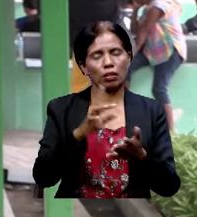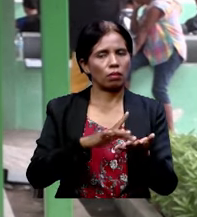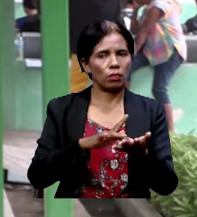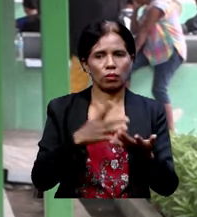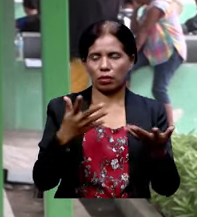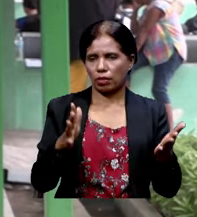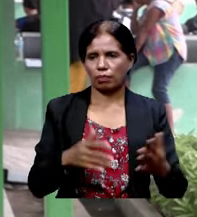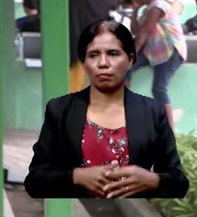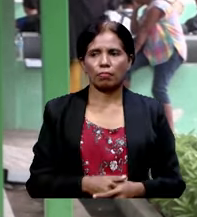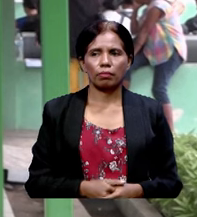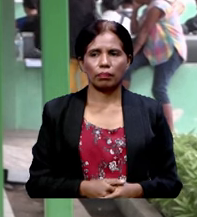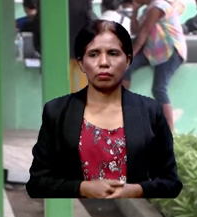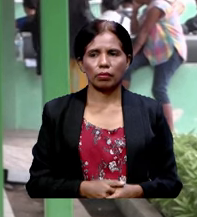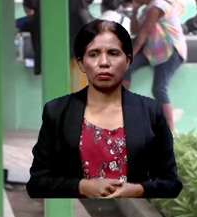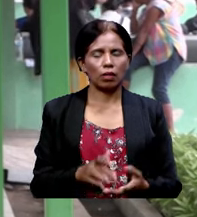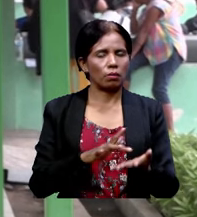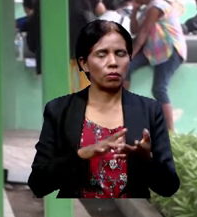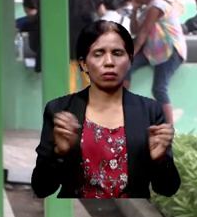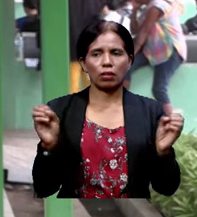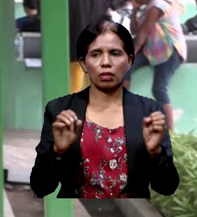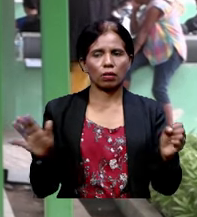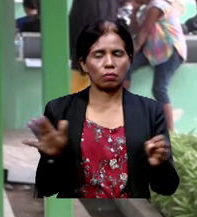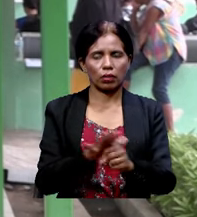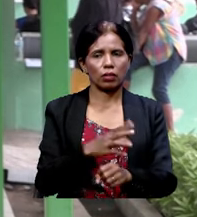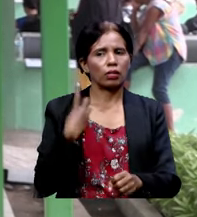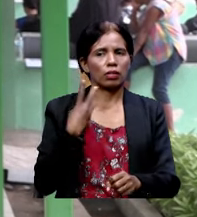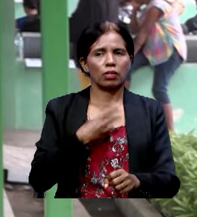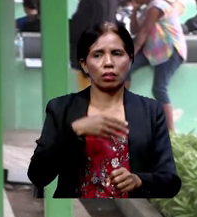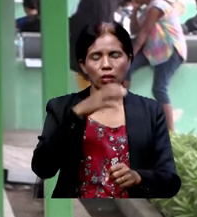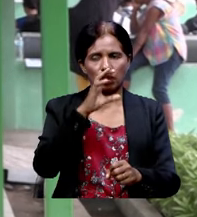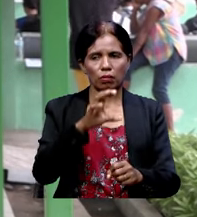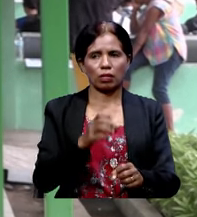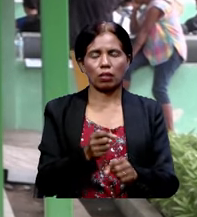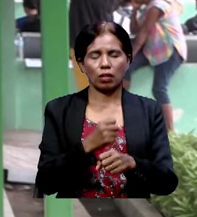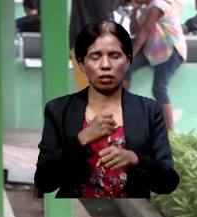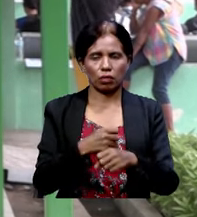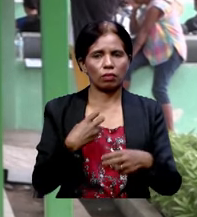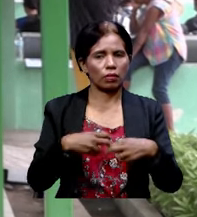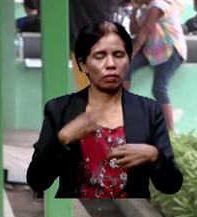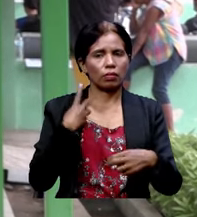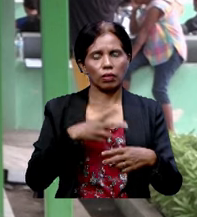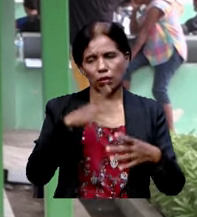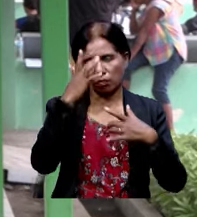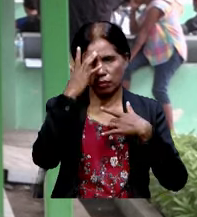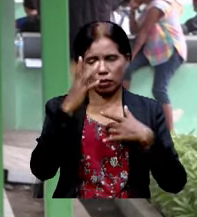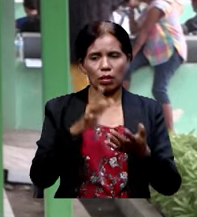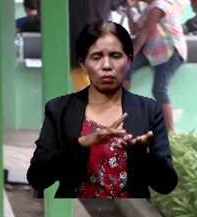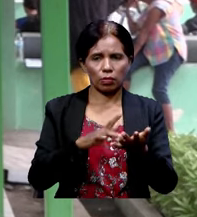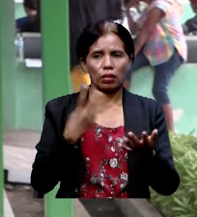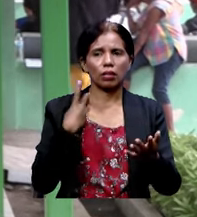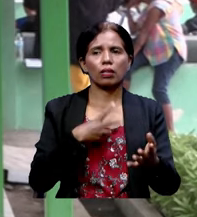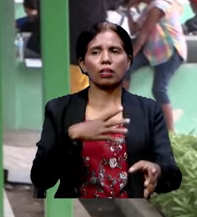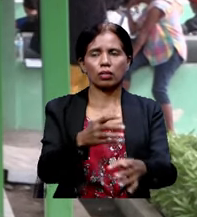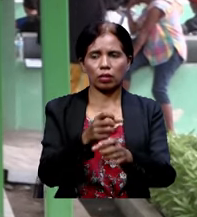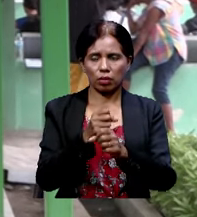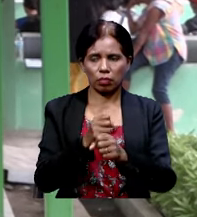laya anto ai moruk la kumpletu ne ita emone sampai garo ele tenya moras ne se ai moruk ne kono ita simone think ai